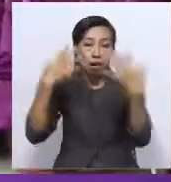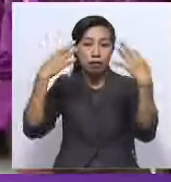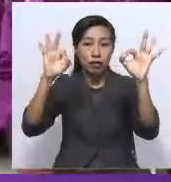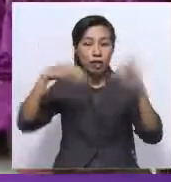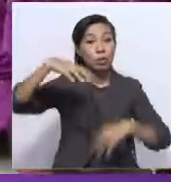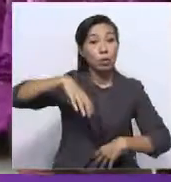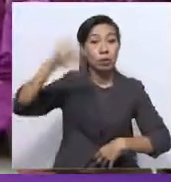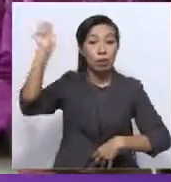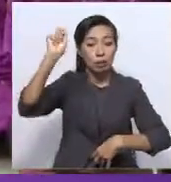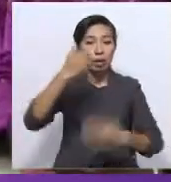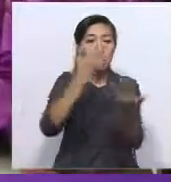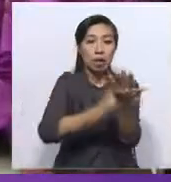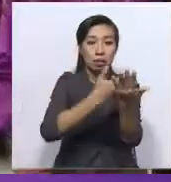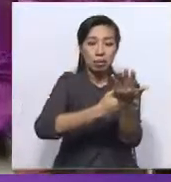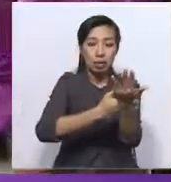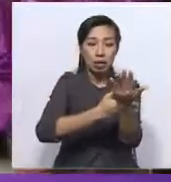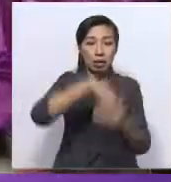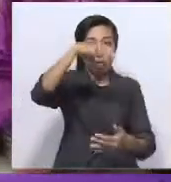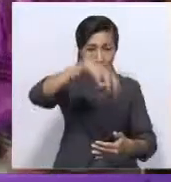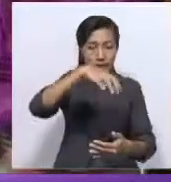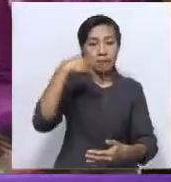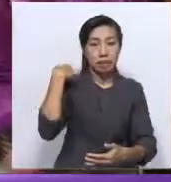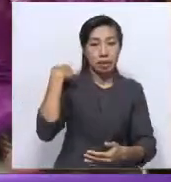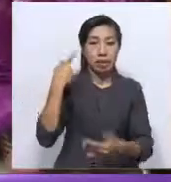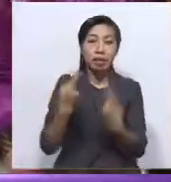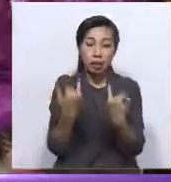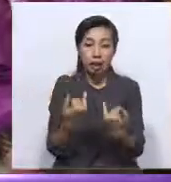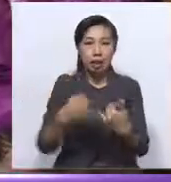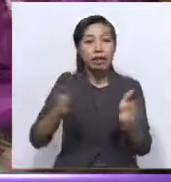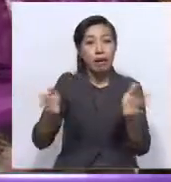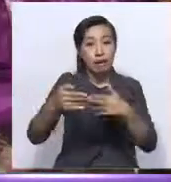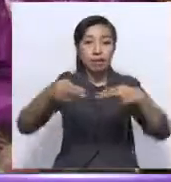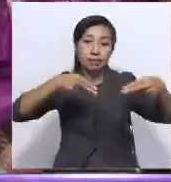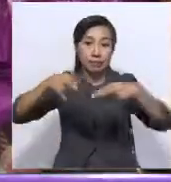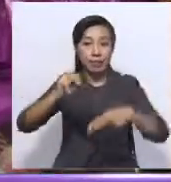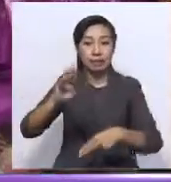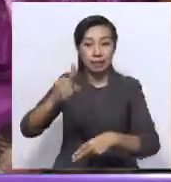วงแล้วก็หน้ากองสลากเก่าด้วยครับช่วงนี้กลับไปที่คุณสถานุและคุณศิริลักษณ์ครับ